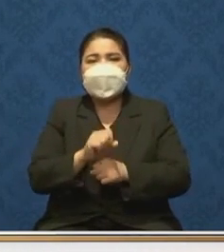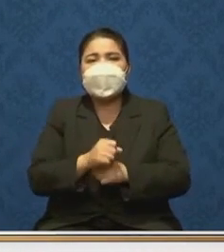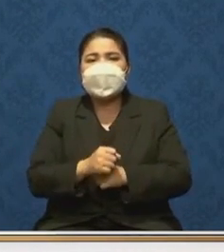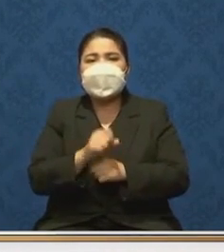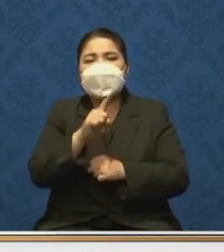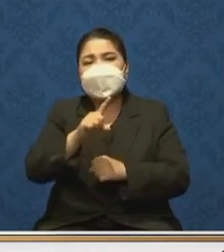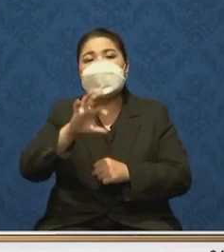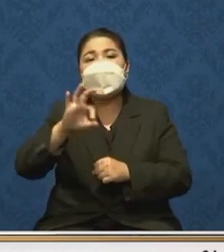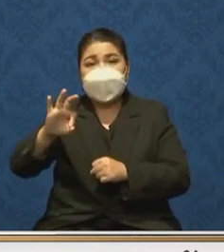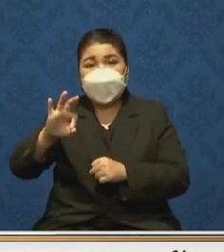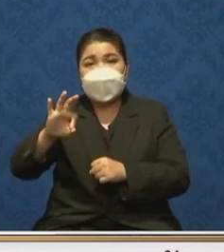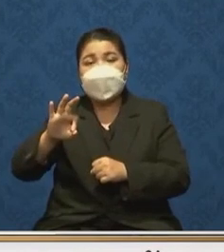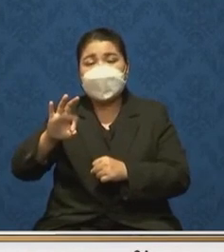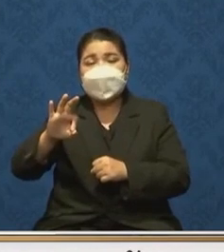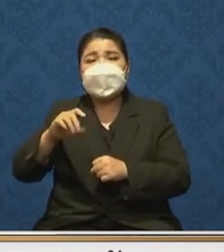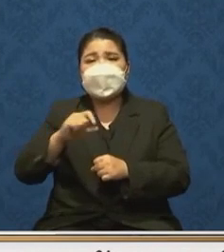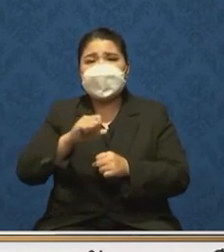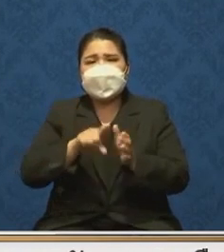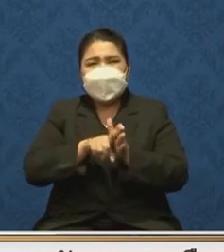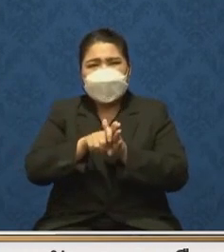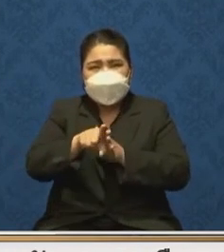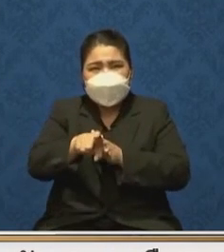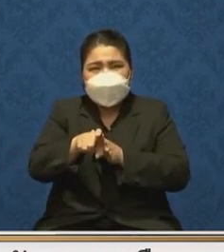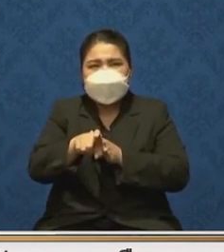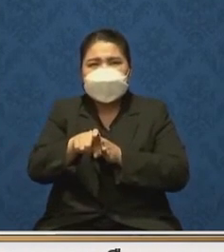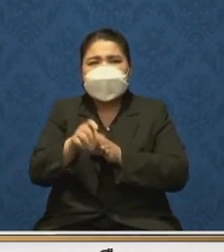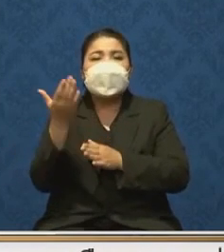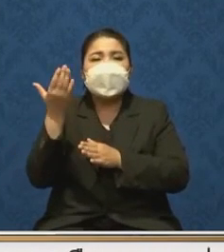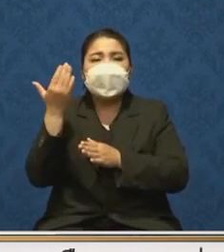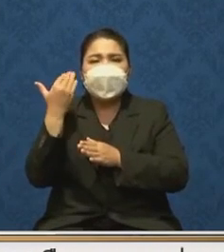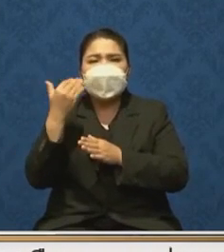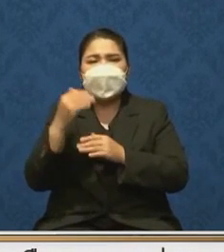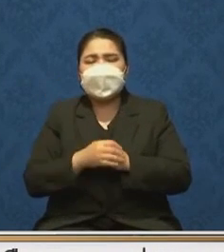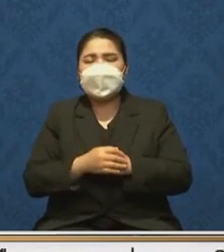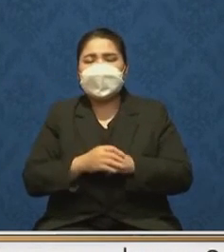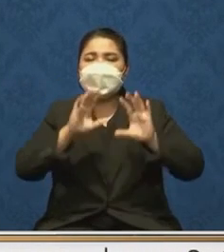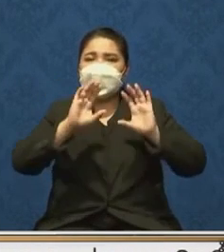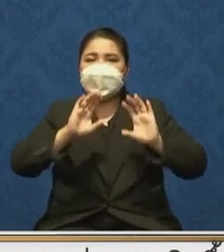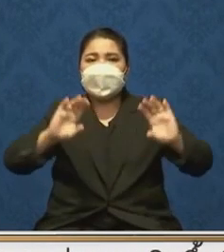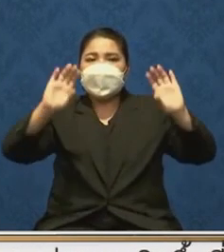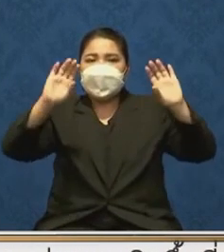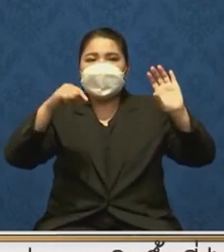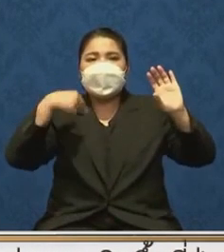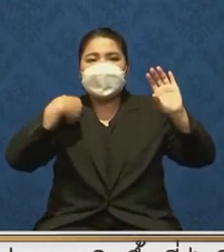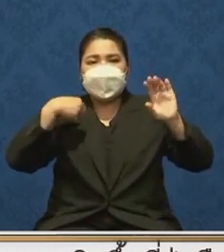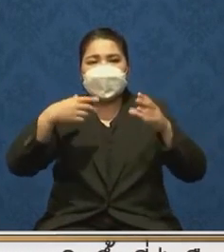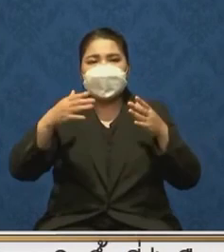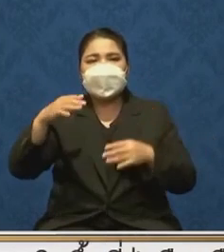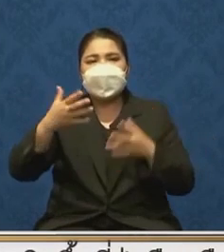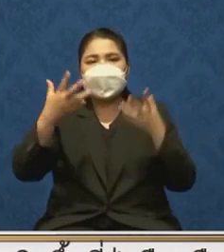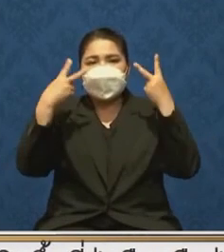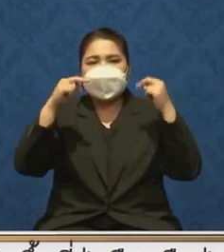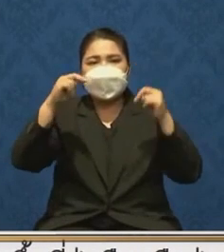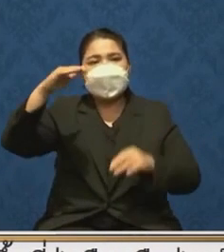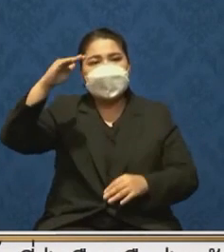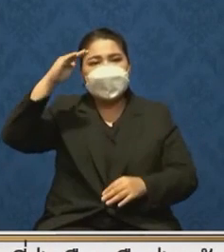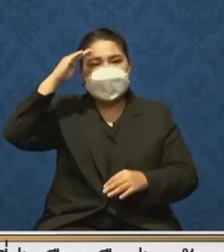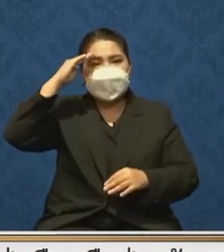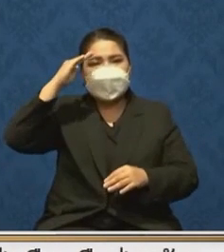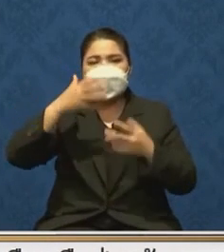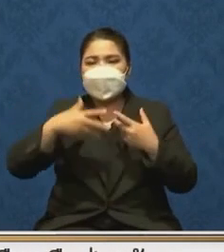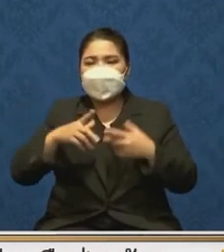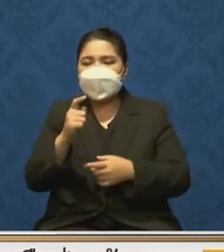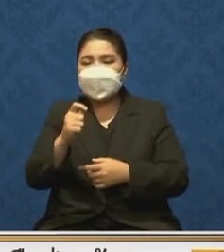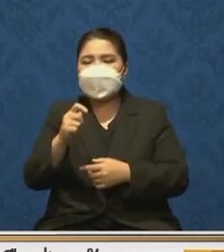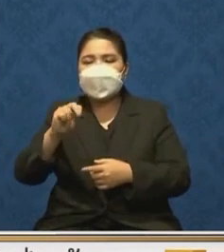วิด 19 เข้ามาในช่งที่ผ่านมา รฐบาลผลเอกประยุตจัโอชา นายกรัฐมณตรีและหนาย